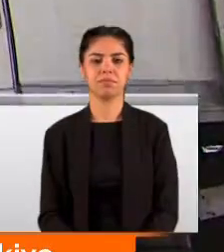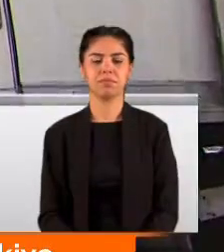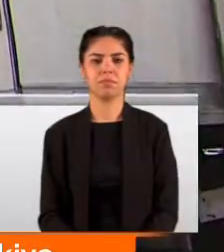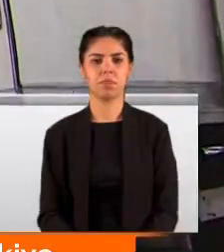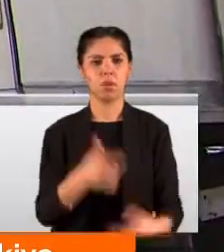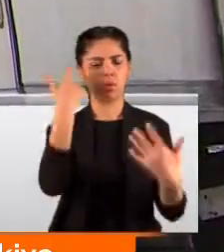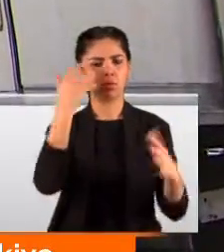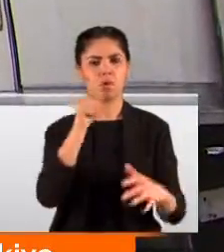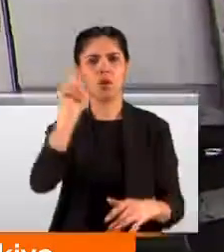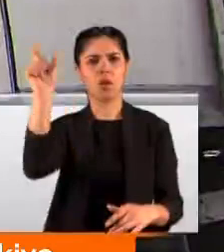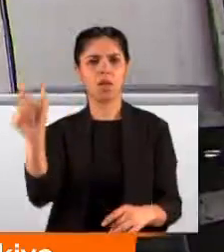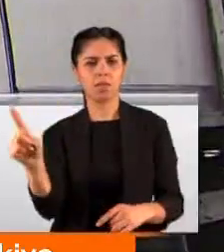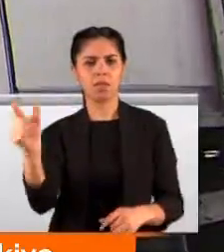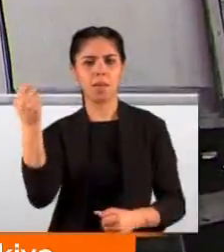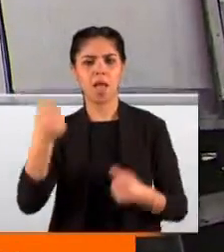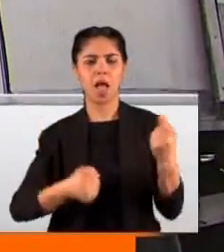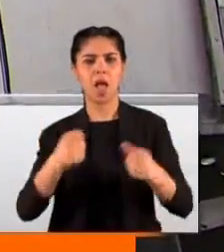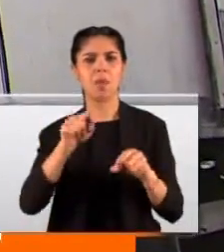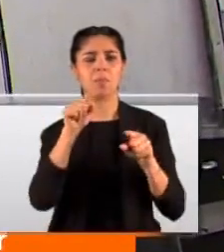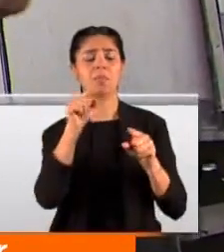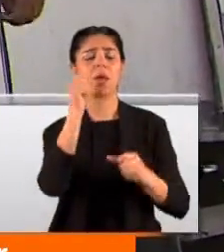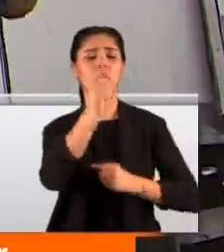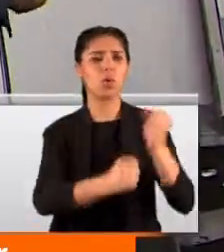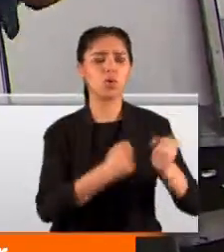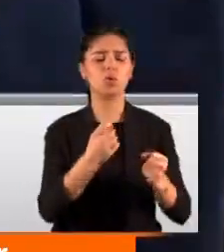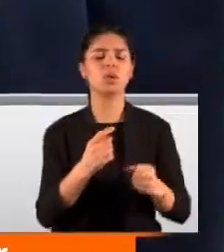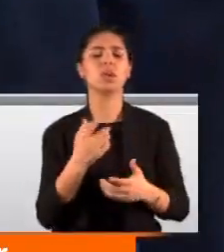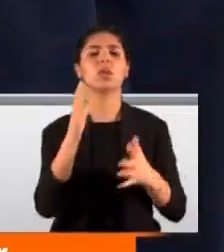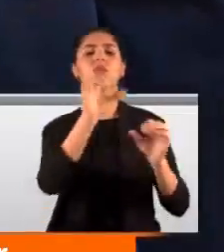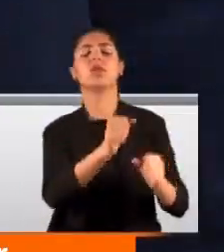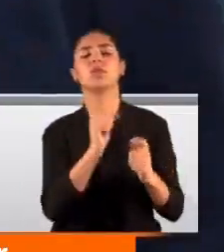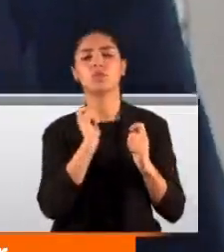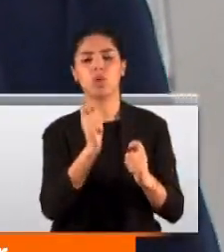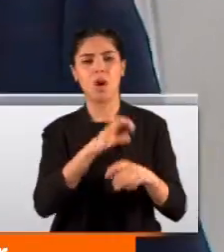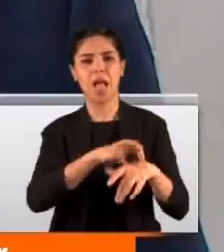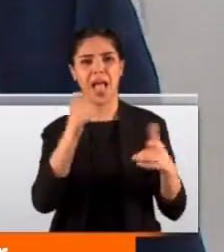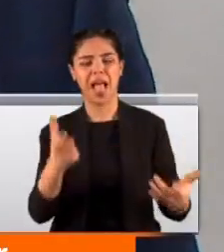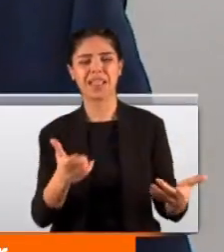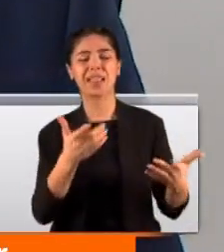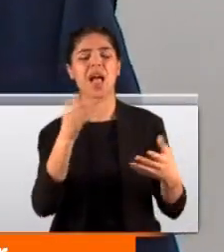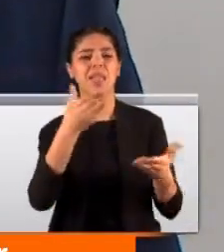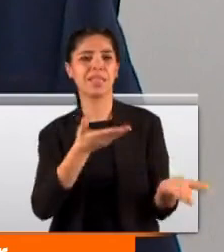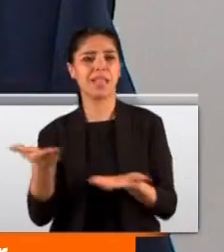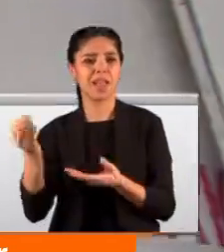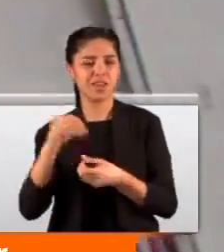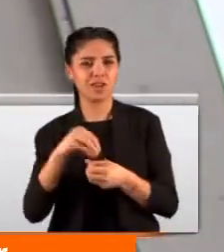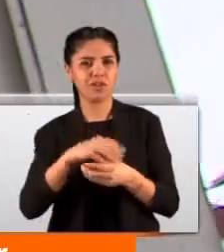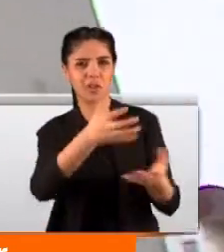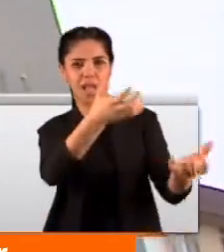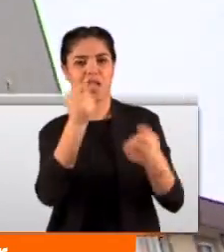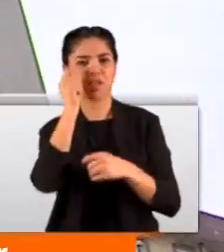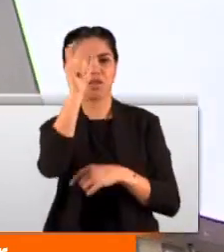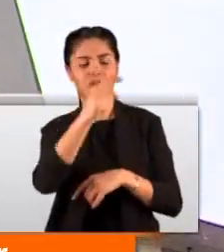Neye uğradığını şaşıran İmdat Yiğit otomobilinin peşinden koşsa da yetişemedi. Hastaneye götürmek için arabasını aldığı kişi tarafından